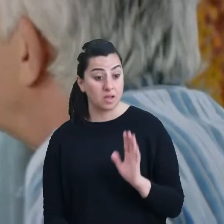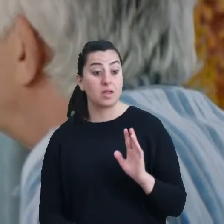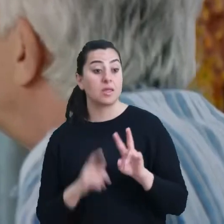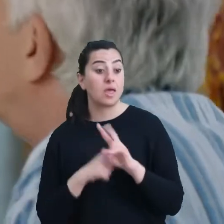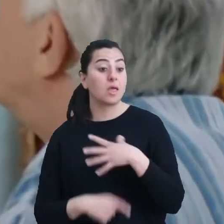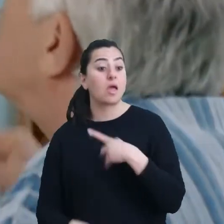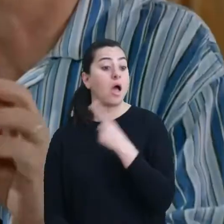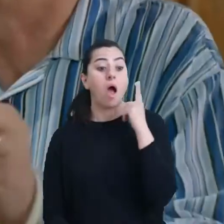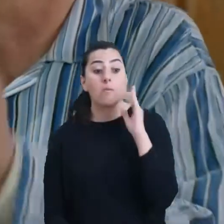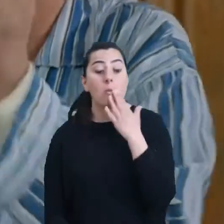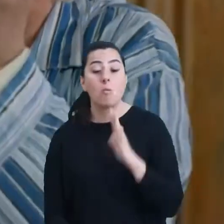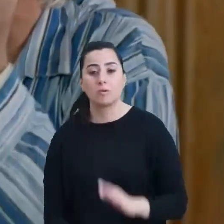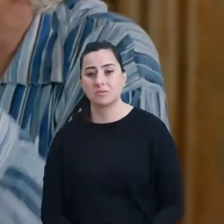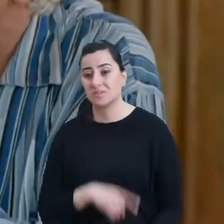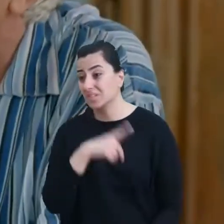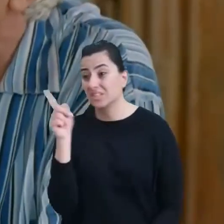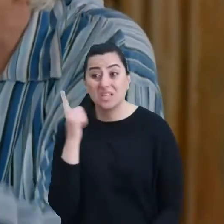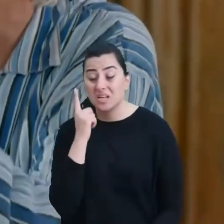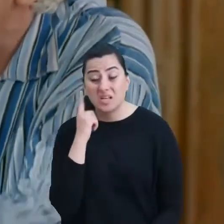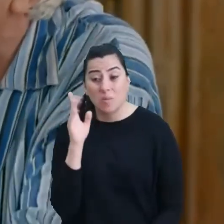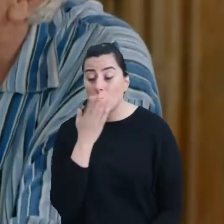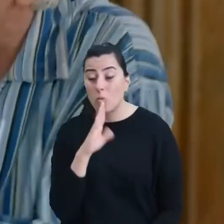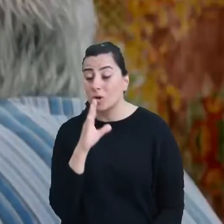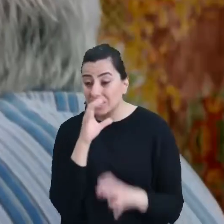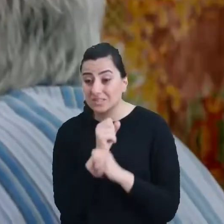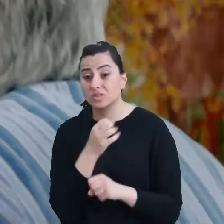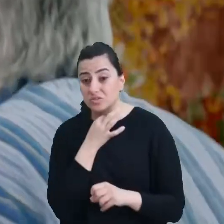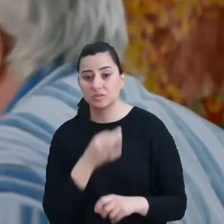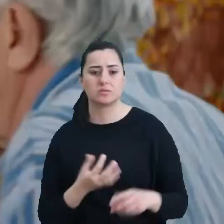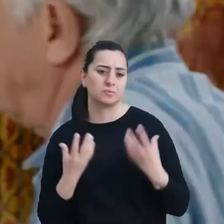Yengemin haberi yok yani bu durumlarda. Lan kimsenin haberi yok diyorum, gizli diyorum lan.